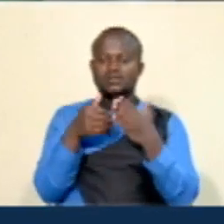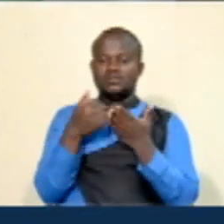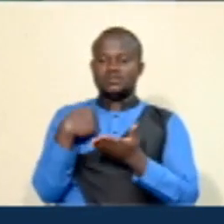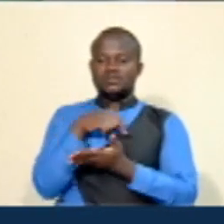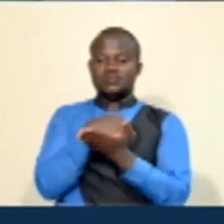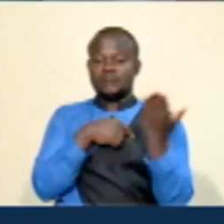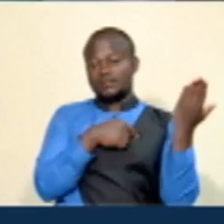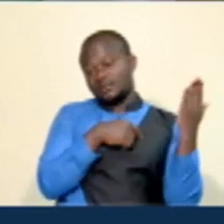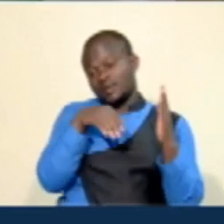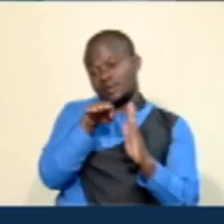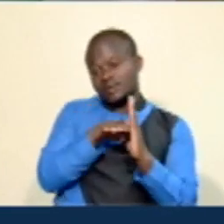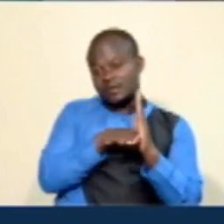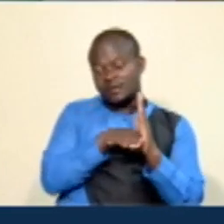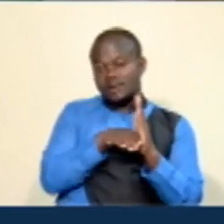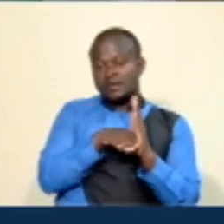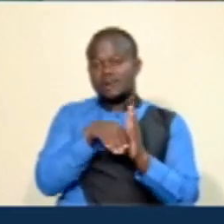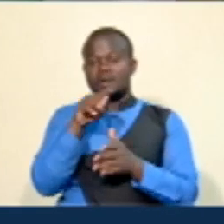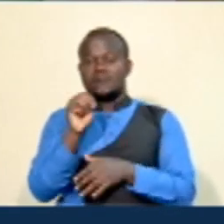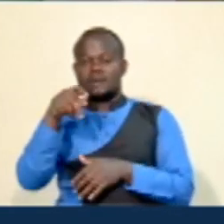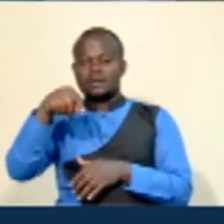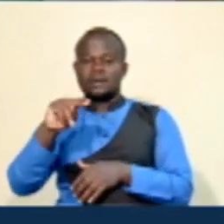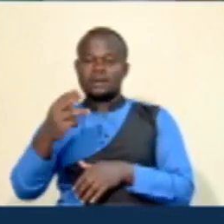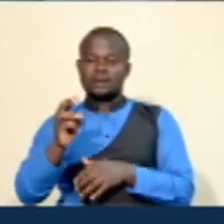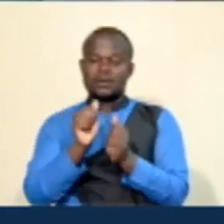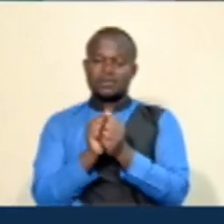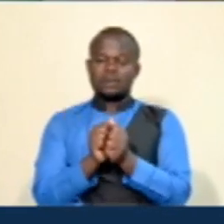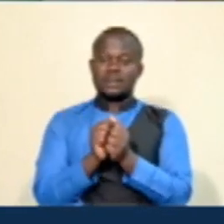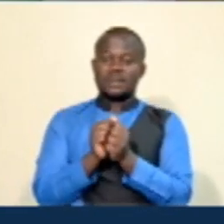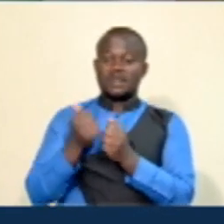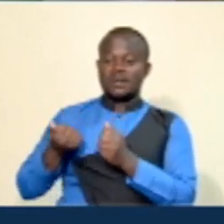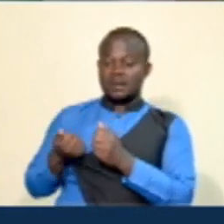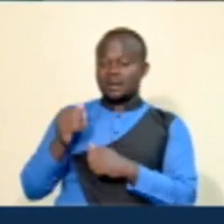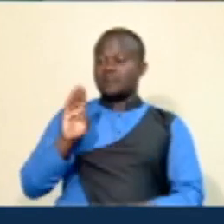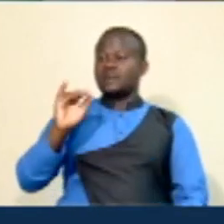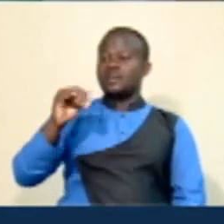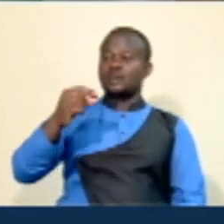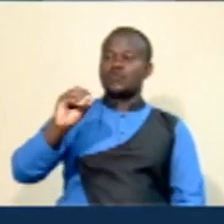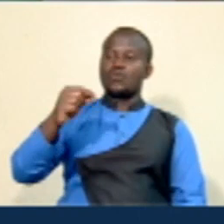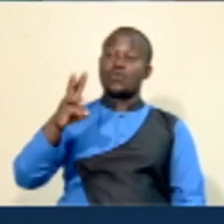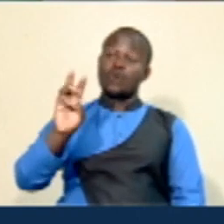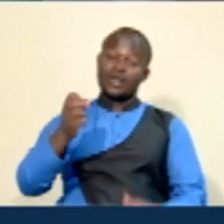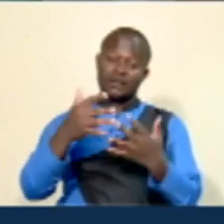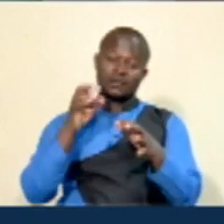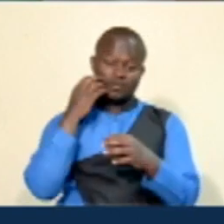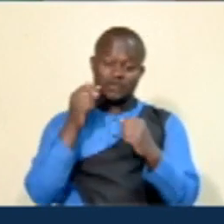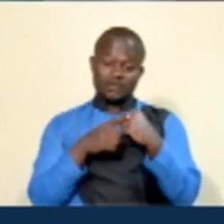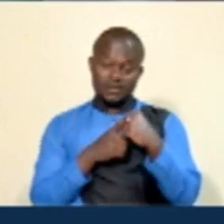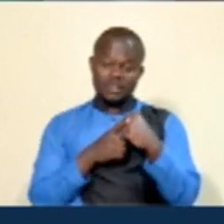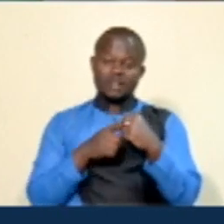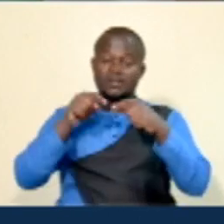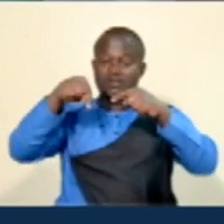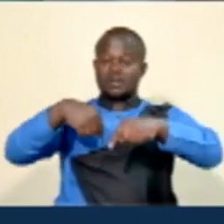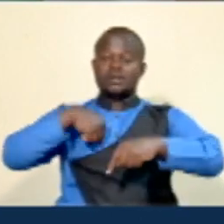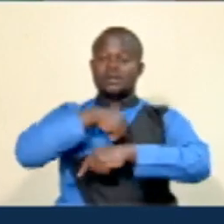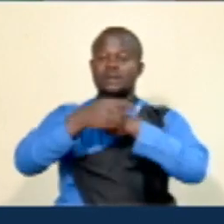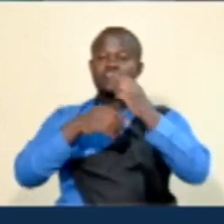ko gahunda ya Muhungwe n'ibere rya Bigogwe rirarangira n'ukwezi kwa gatandatu, kwa karindwi rero